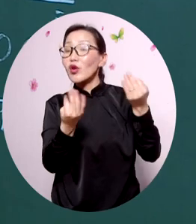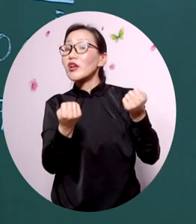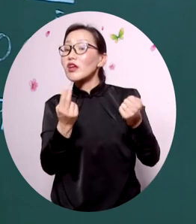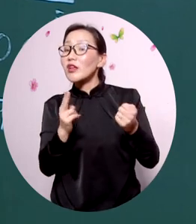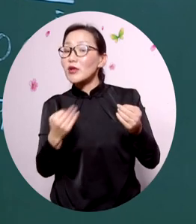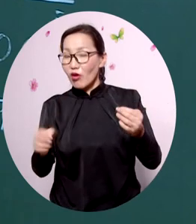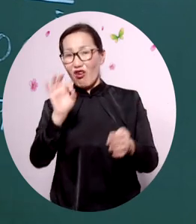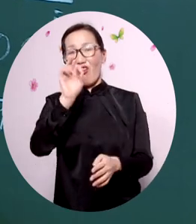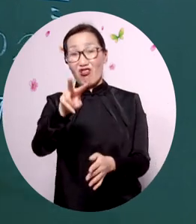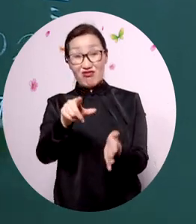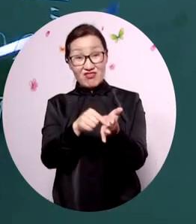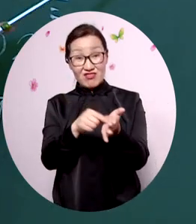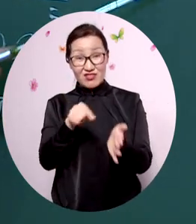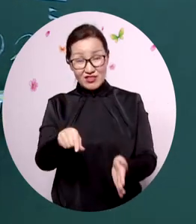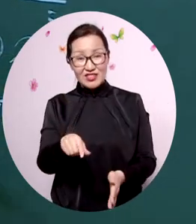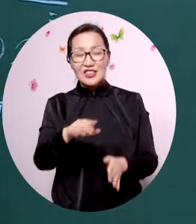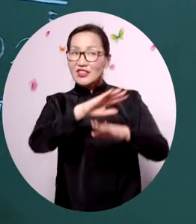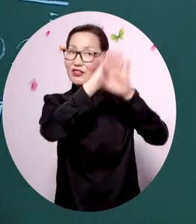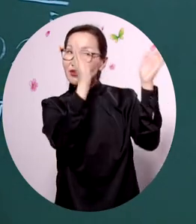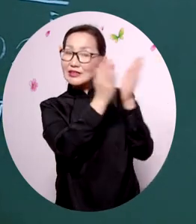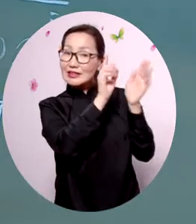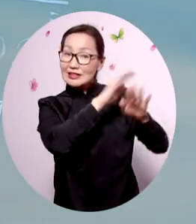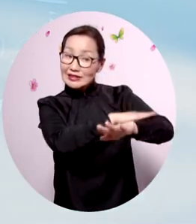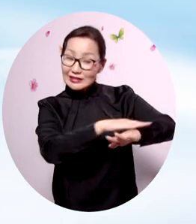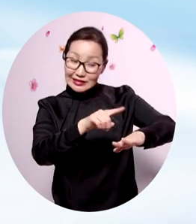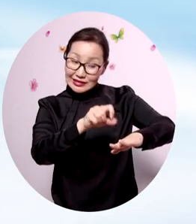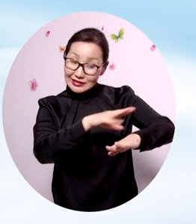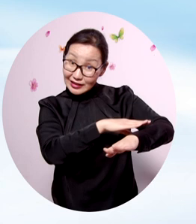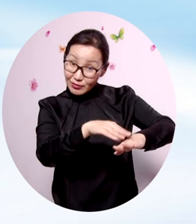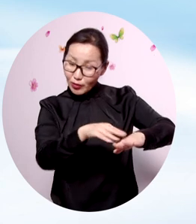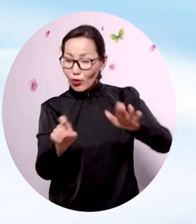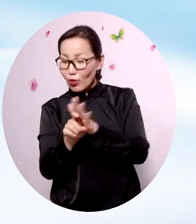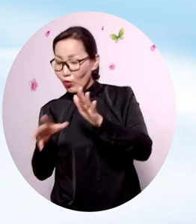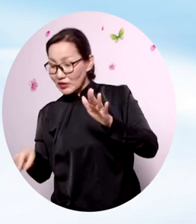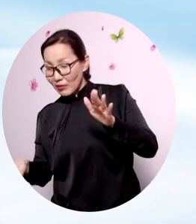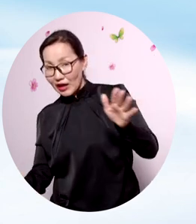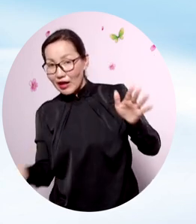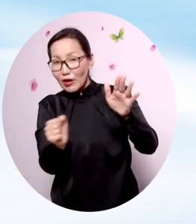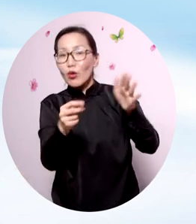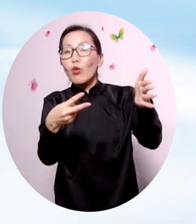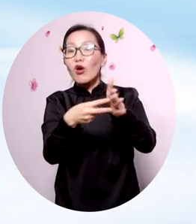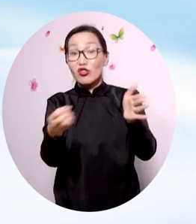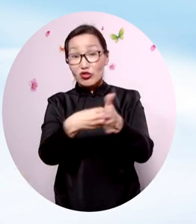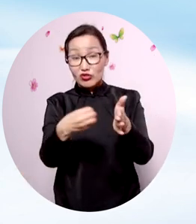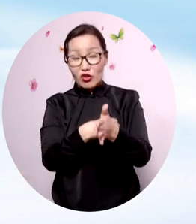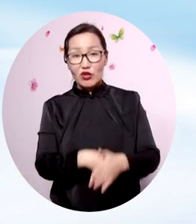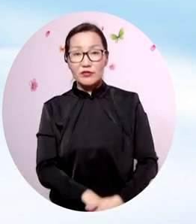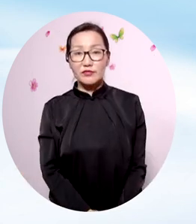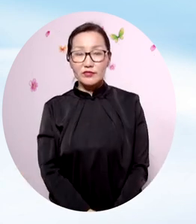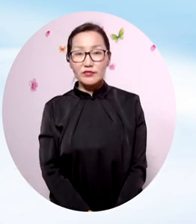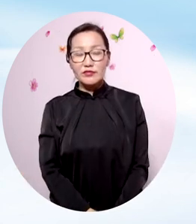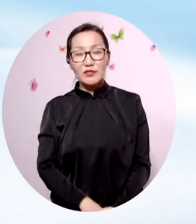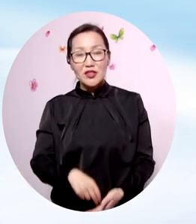юм байна. Тэгхийн тулд бид нар яах ёстой вэ? Нийт замаа хугацаандаа хувааж өгөх ёстой. За та нар товччглээ.